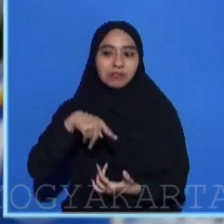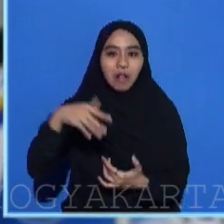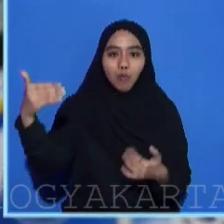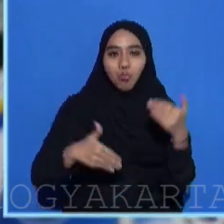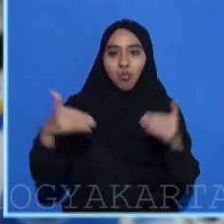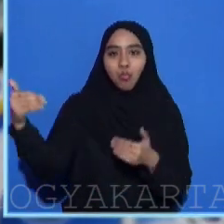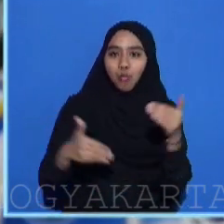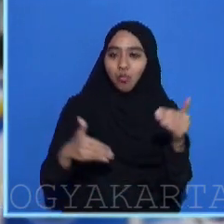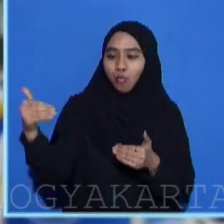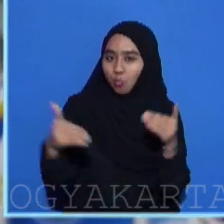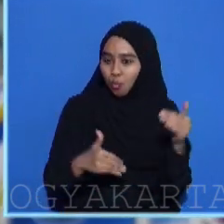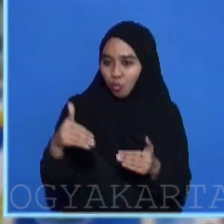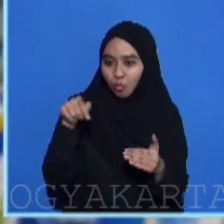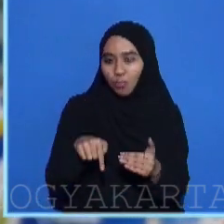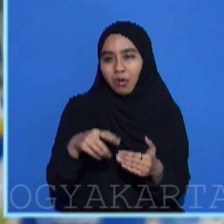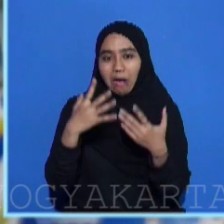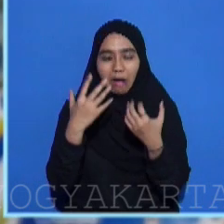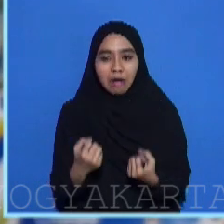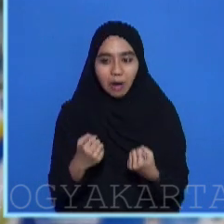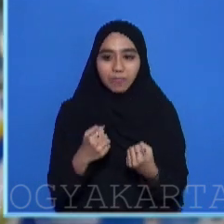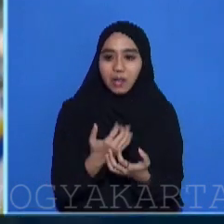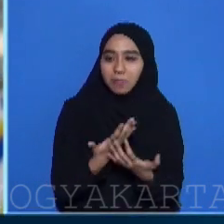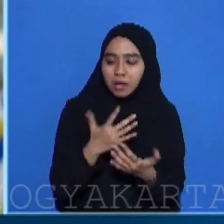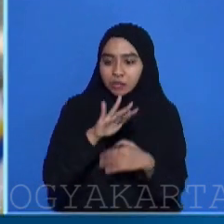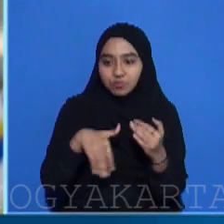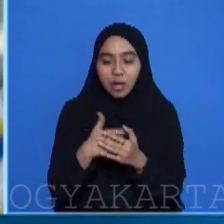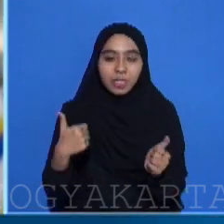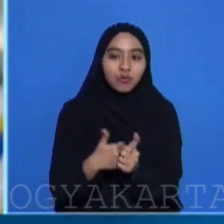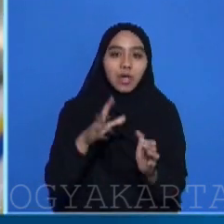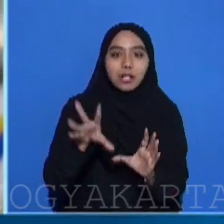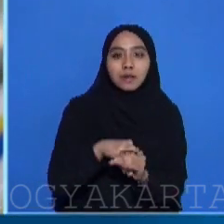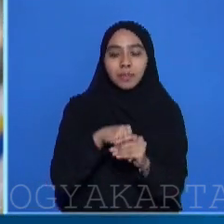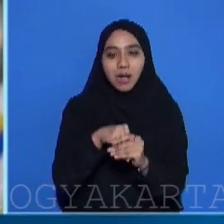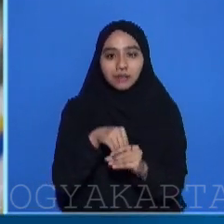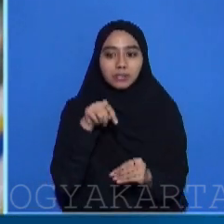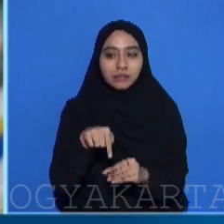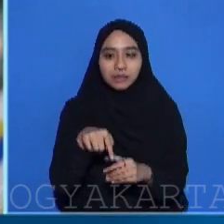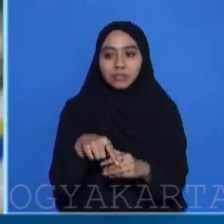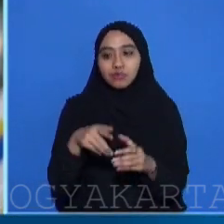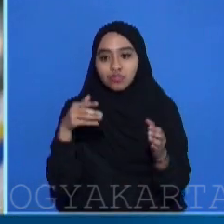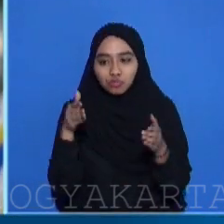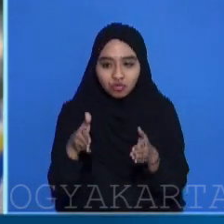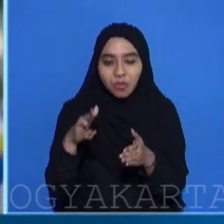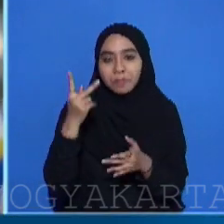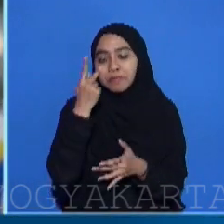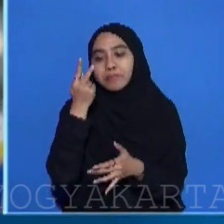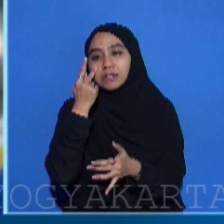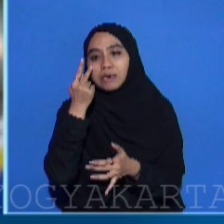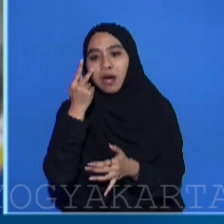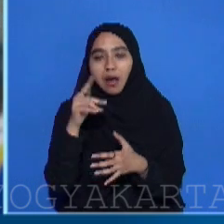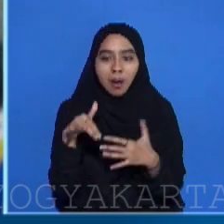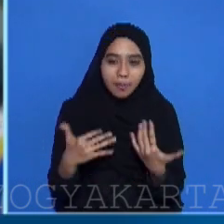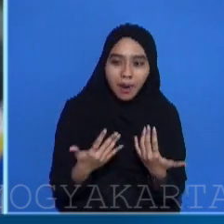eh dan diharapkan semua ikut berpartisipasi terutama untuk menjaga kelangsungan